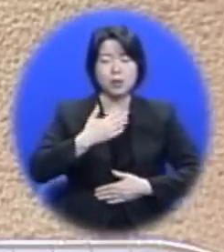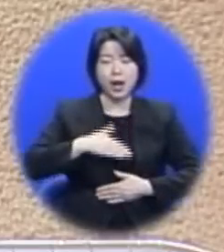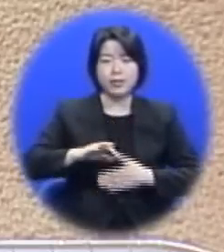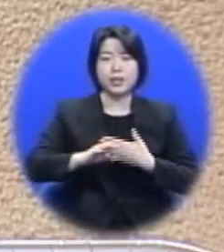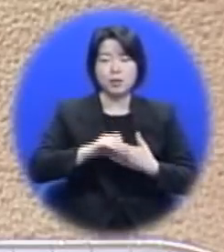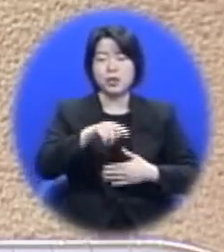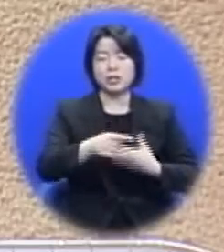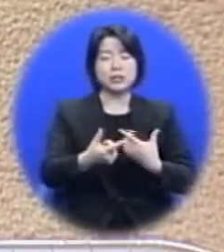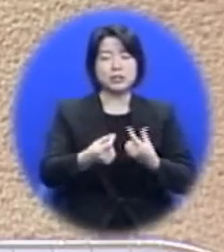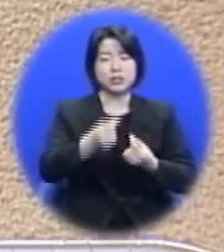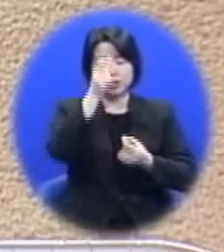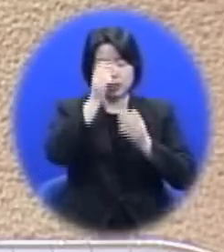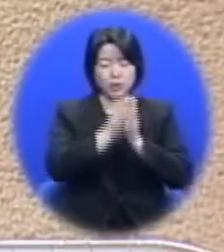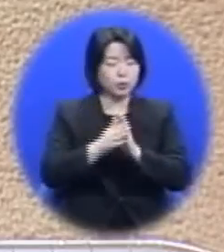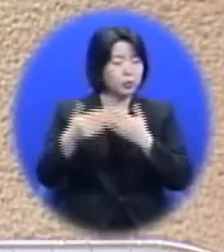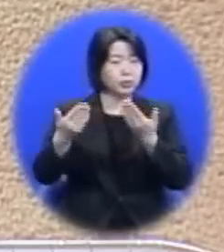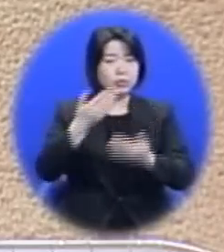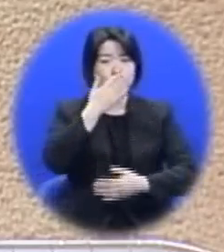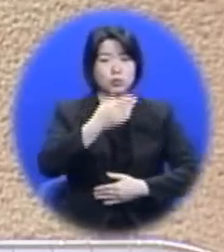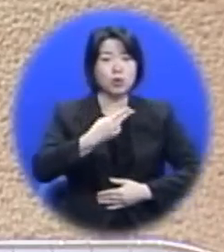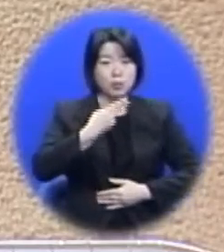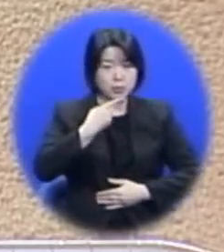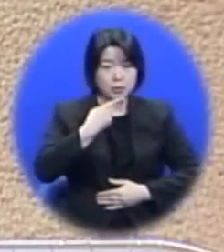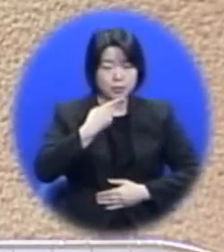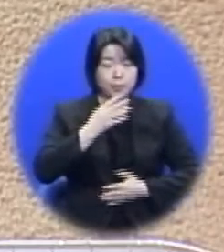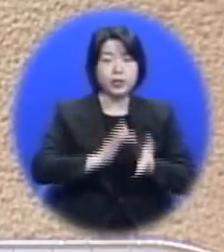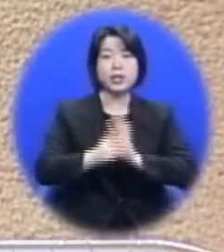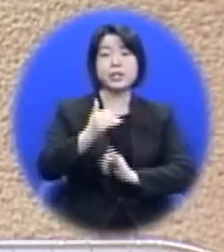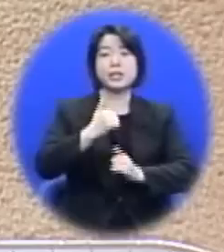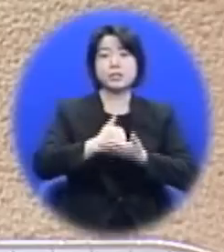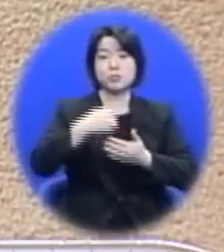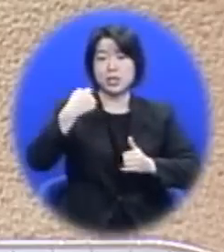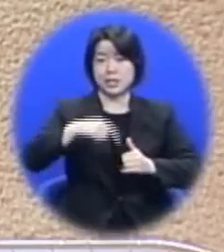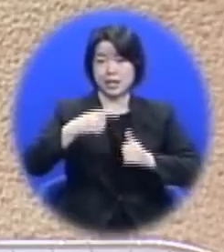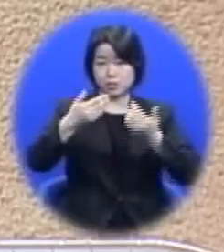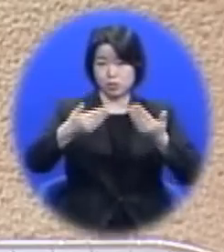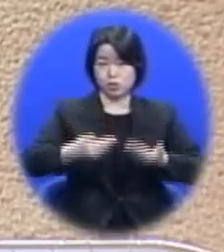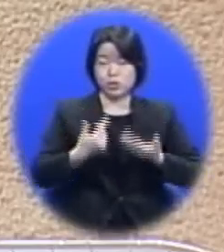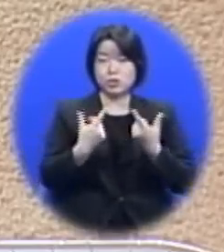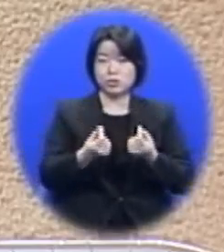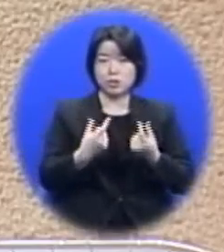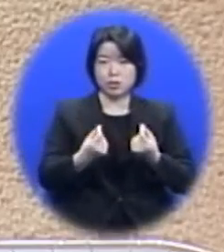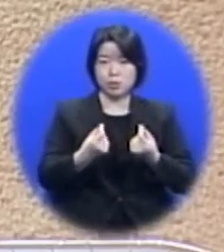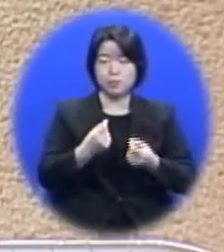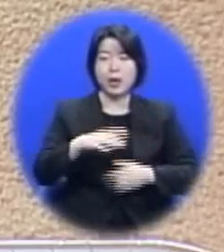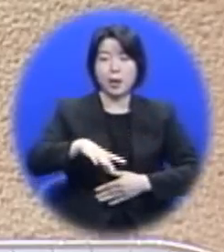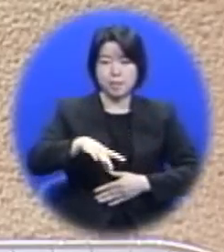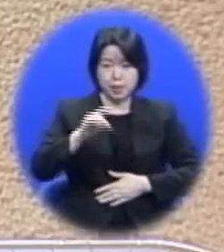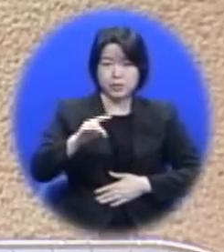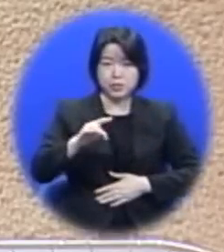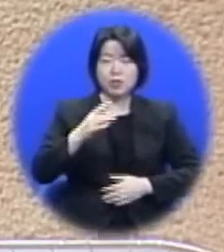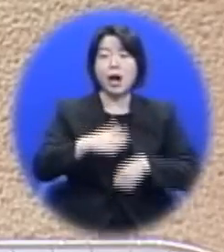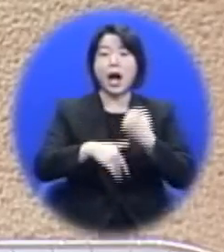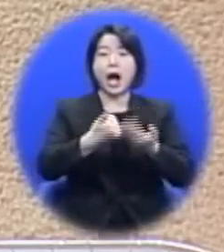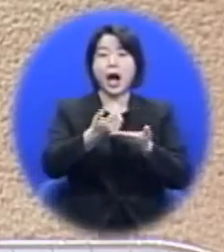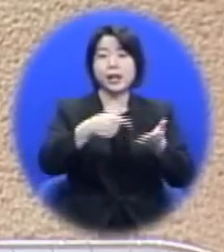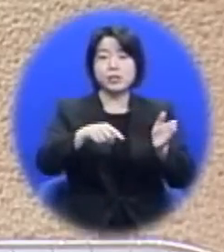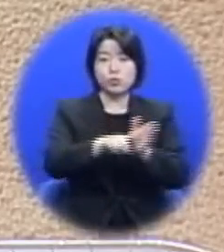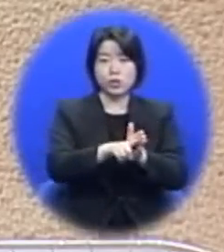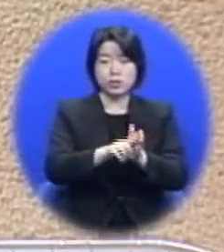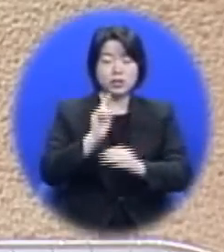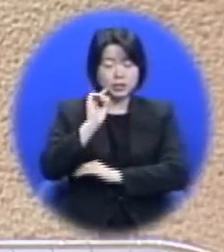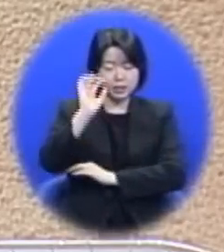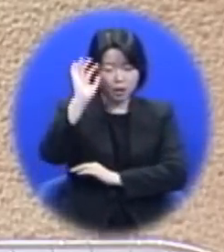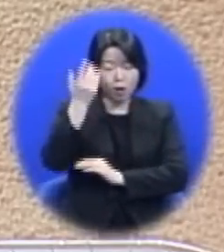없습니다. 예수님께서 가르쳐 주신 것처럼 이렇게 먼저 하나님을 위하여 그 영광을 위하여 구하게